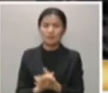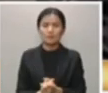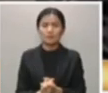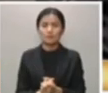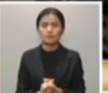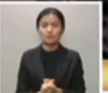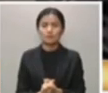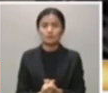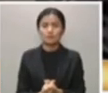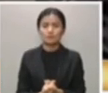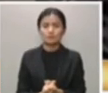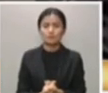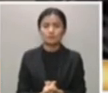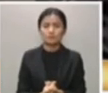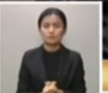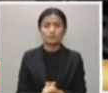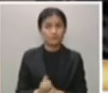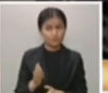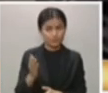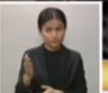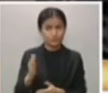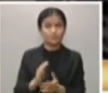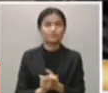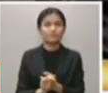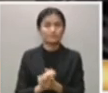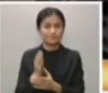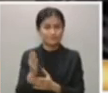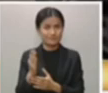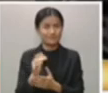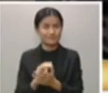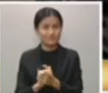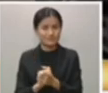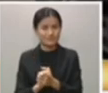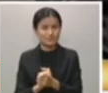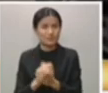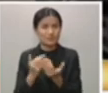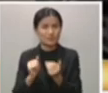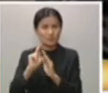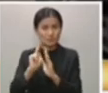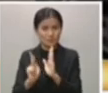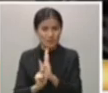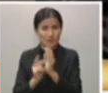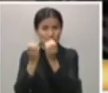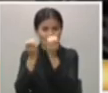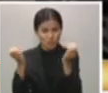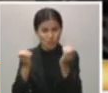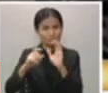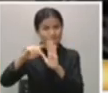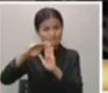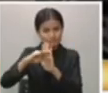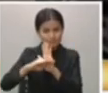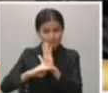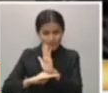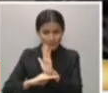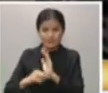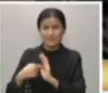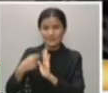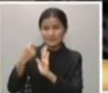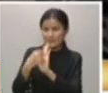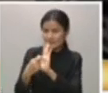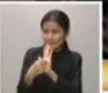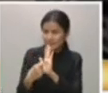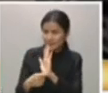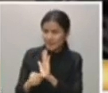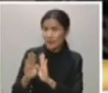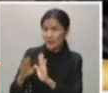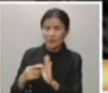ช้กลไกที่พวกท่านสร้างขึ้นมาออกแบบและบังคับใช้รัฐธรรมนูญฉบับเพื่อพวกเรา